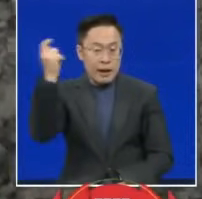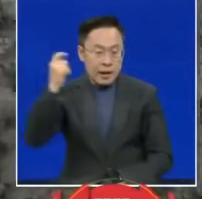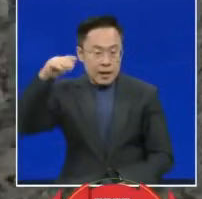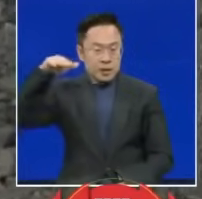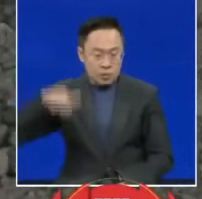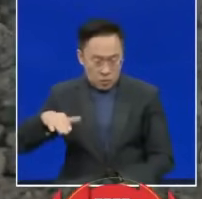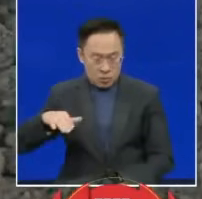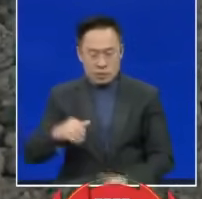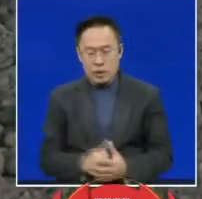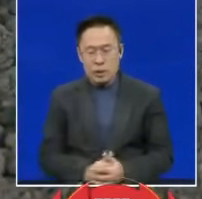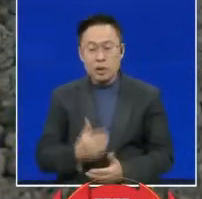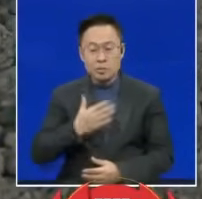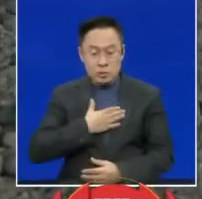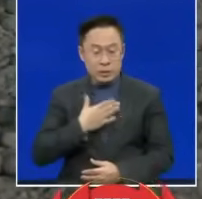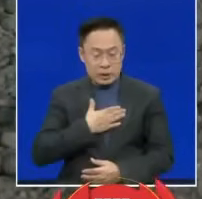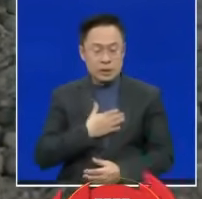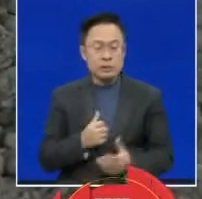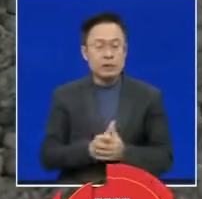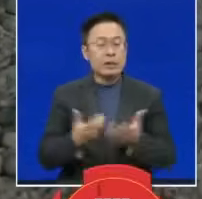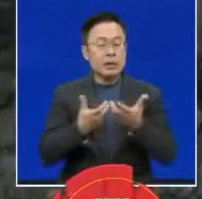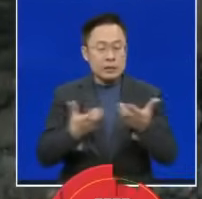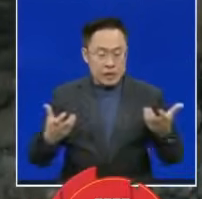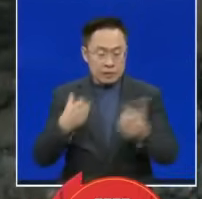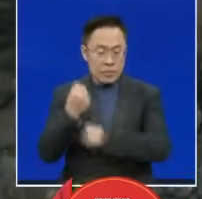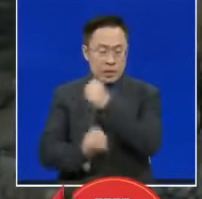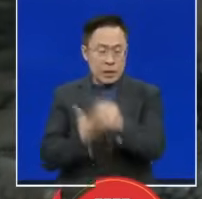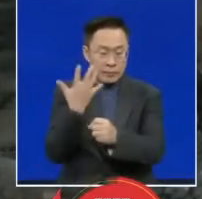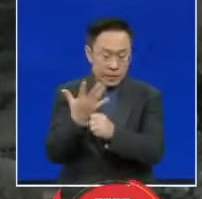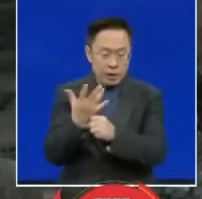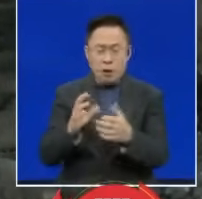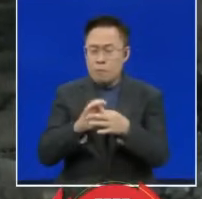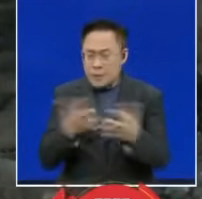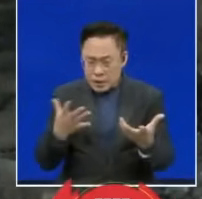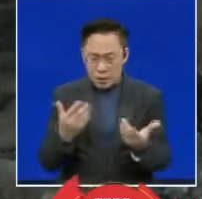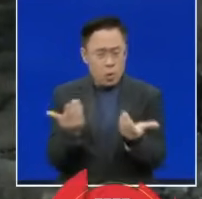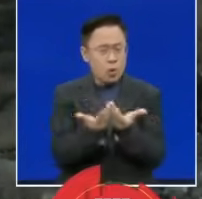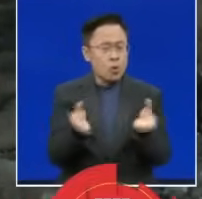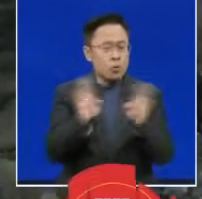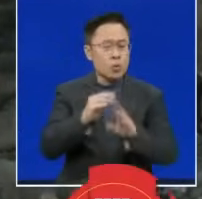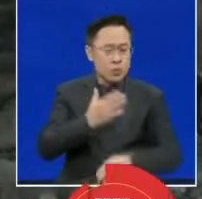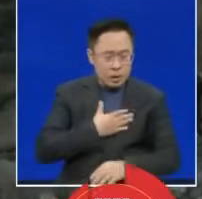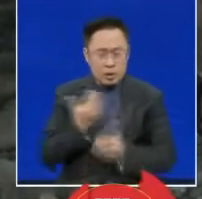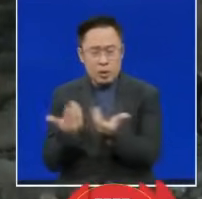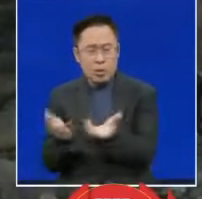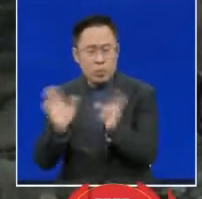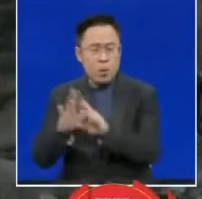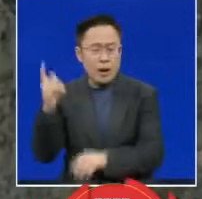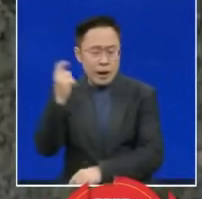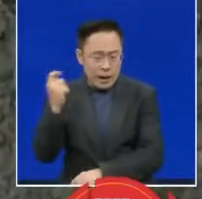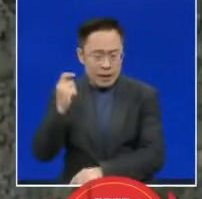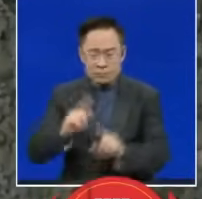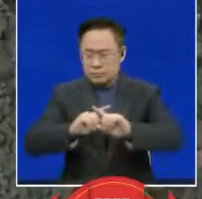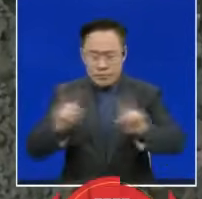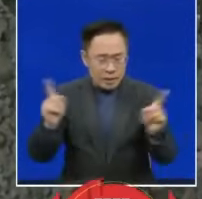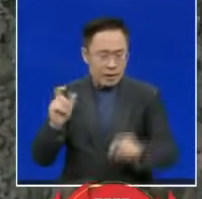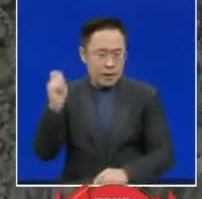เนิร์สก็ออกจากบริษัทของคุณพ่อมามากกว่า 5ปีแล้วไม่ได้มีส่วนเกี่ยวข้องกับธุรกิจค้าของเก่าในเขตบางซื่อหรือ